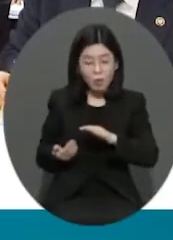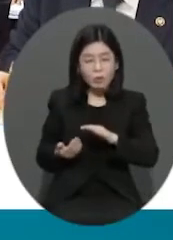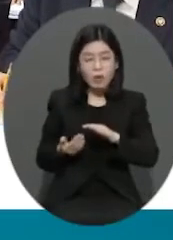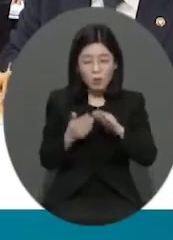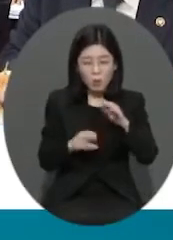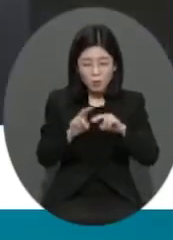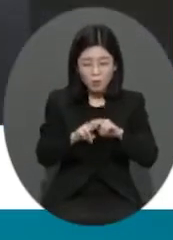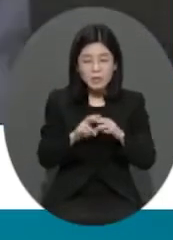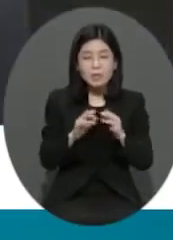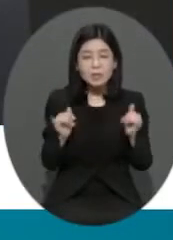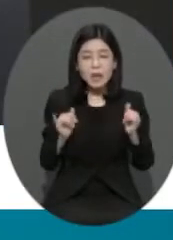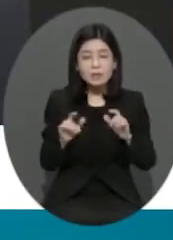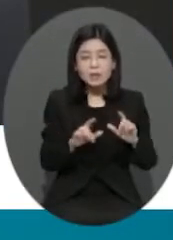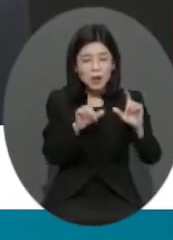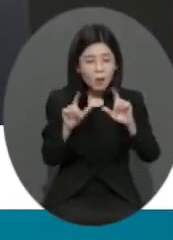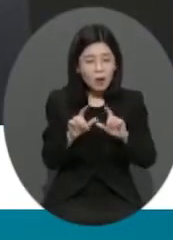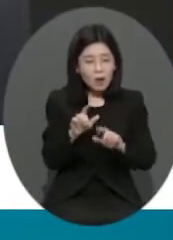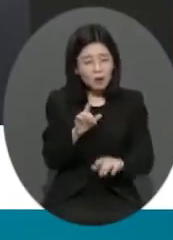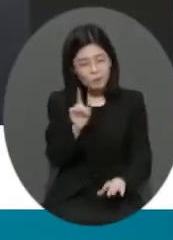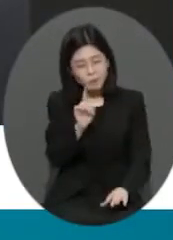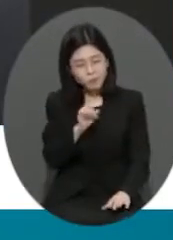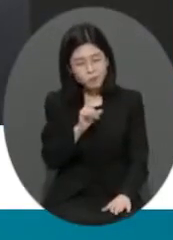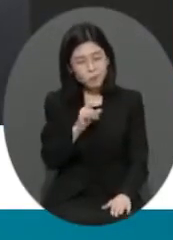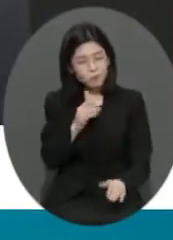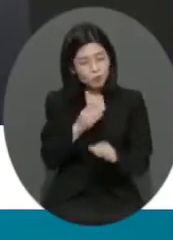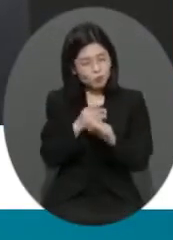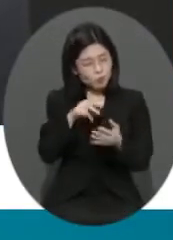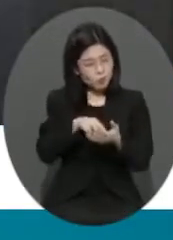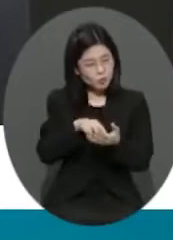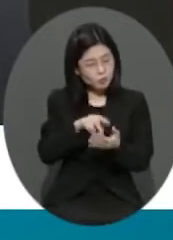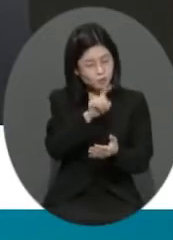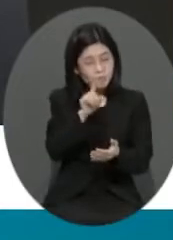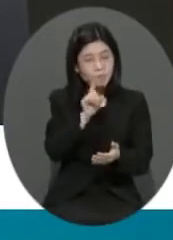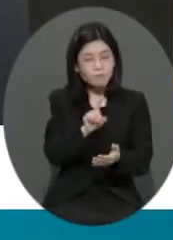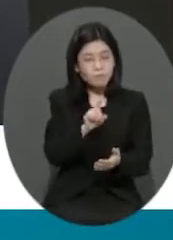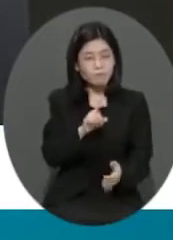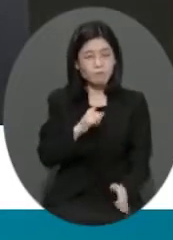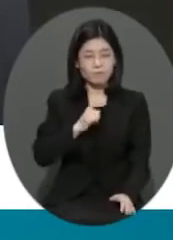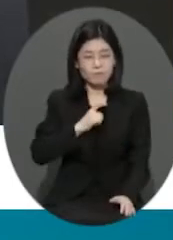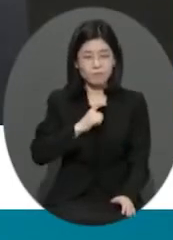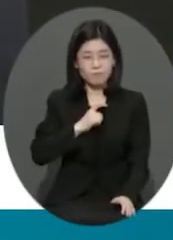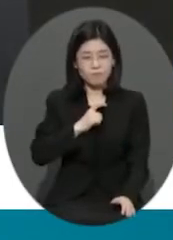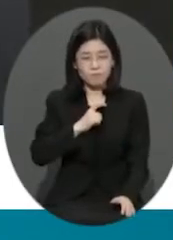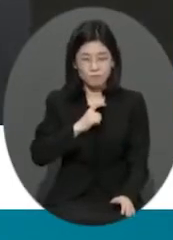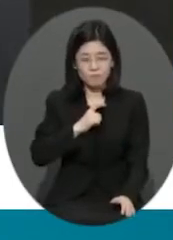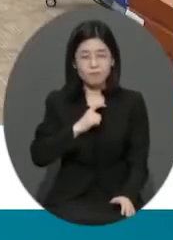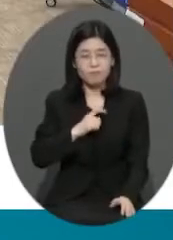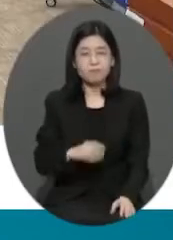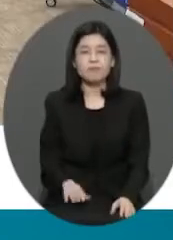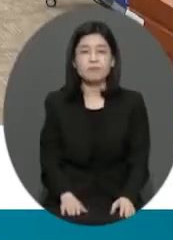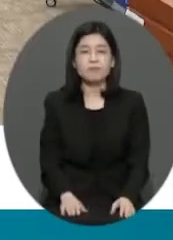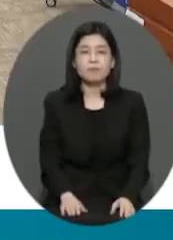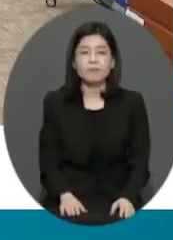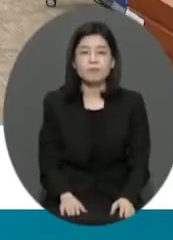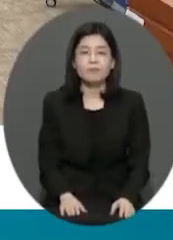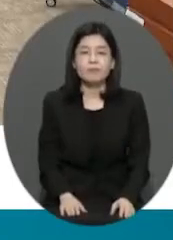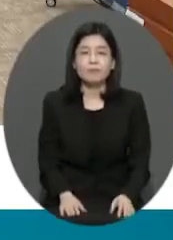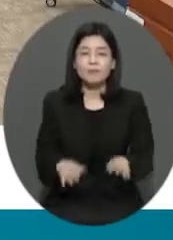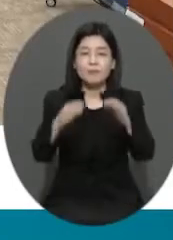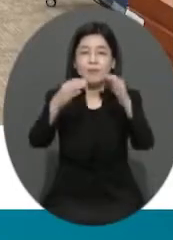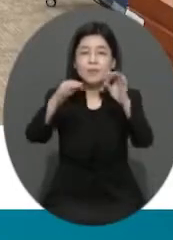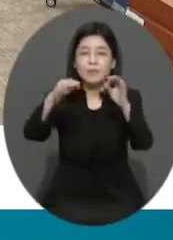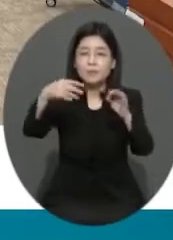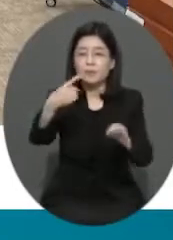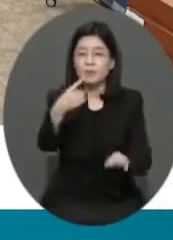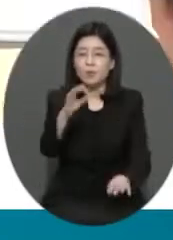것이기 때문에 많은 의심을 살 수 밖에 없겠죠 어 김동현 정종이 같은 경우에는 지금 뭐